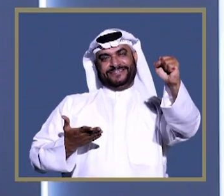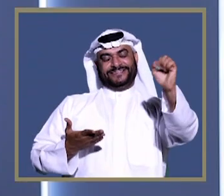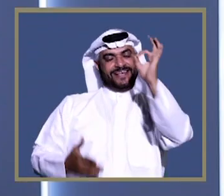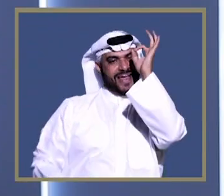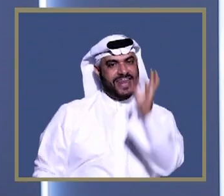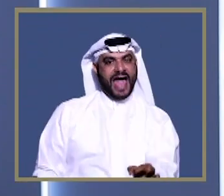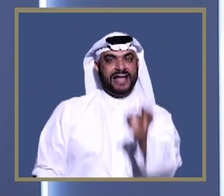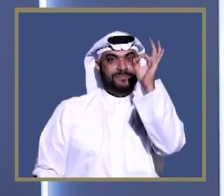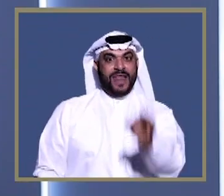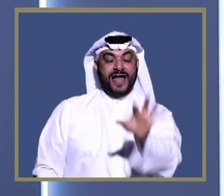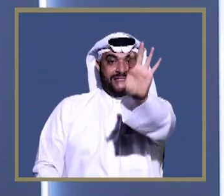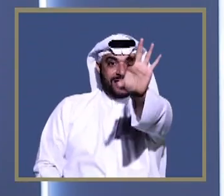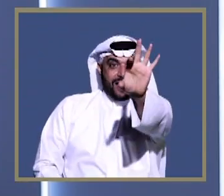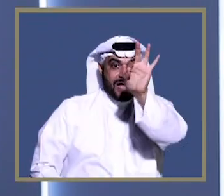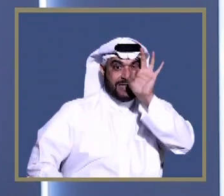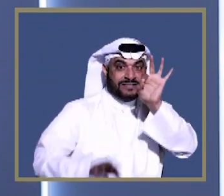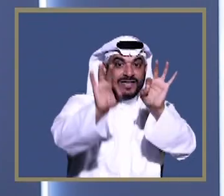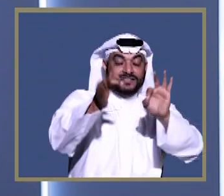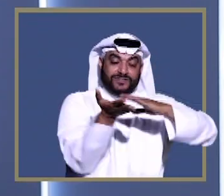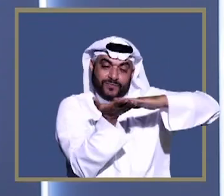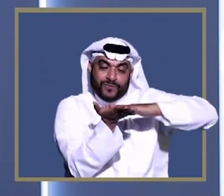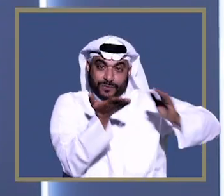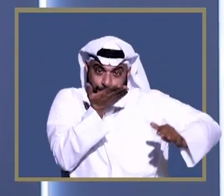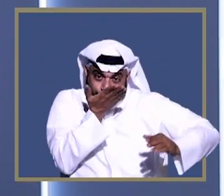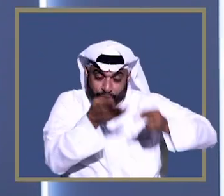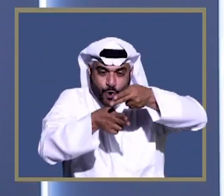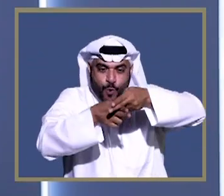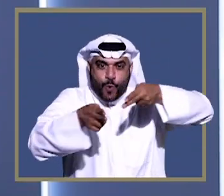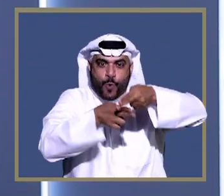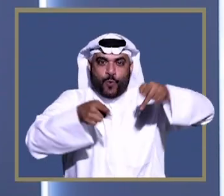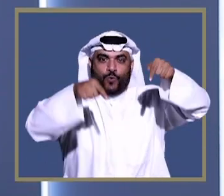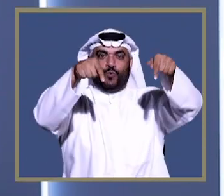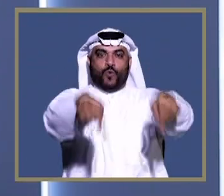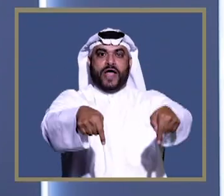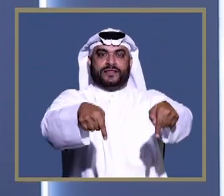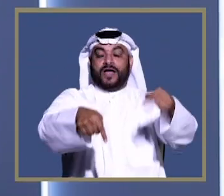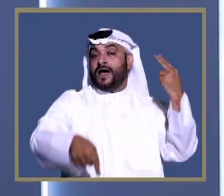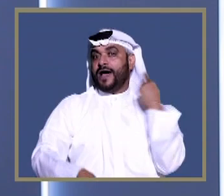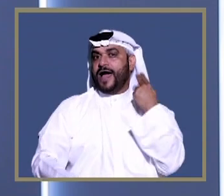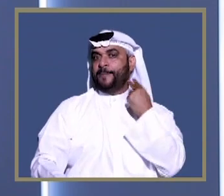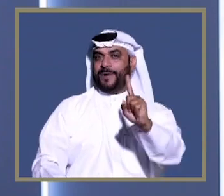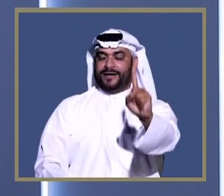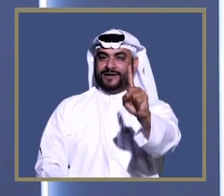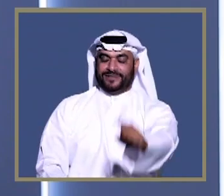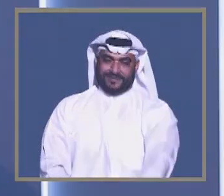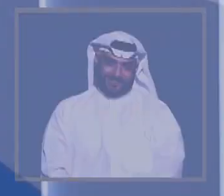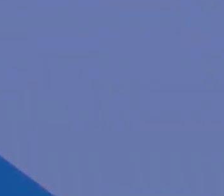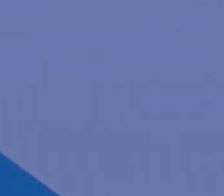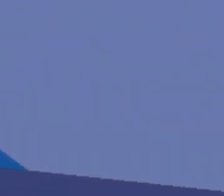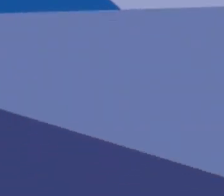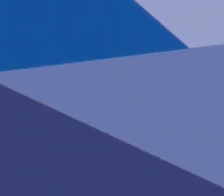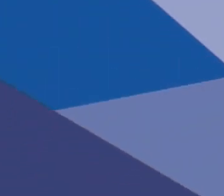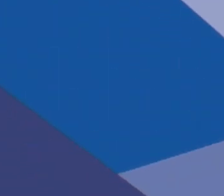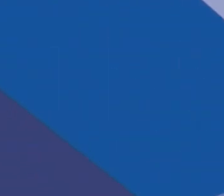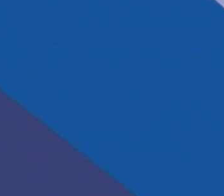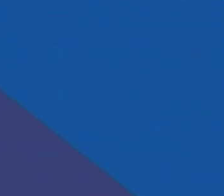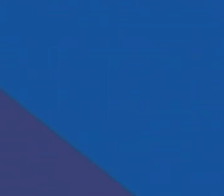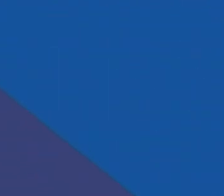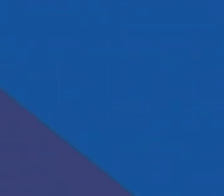أنواعه. يجب أن يكون المرشح يعني قد هذا القسم ويبر في قسمه.